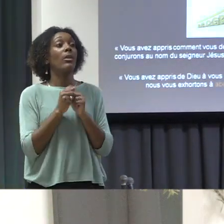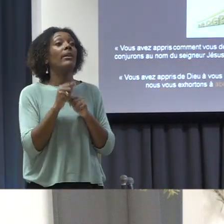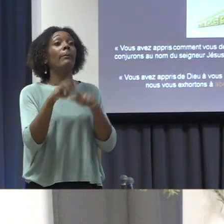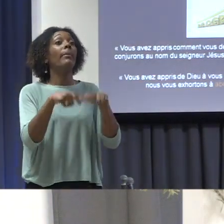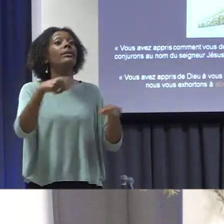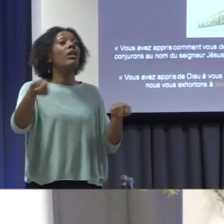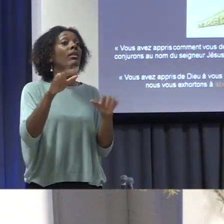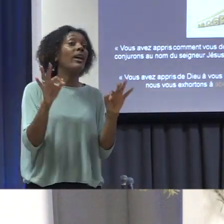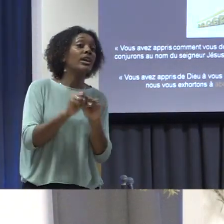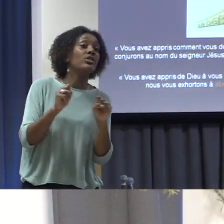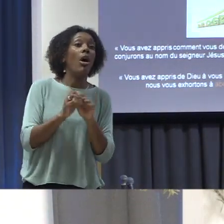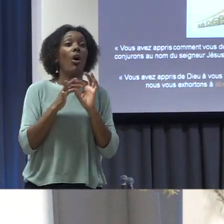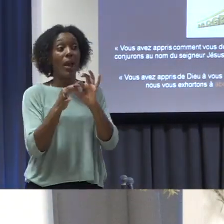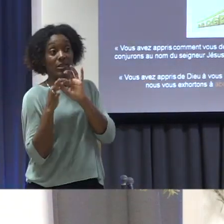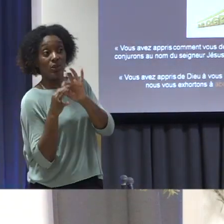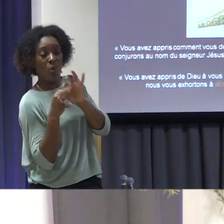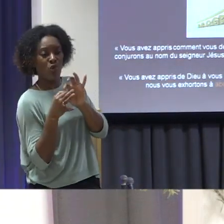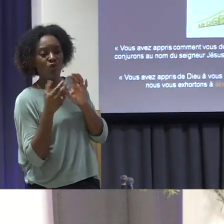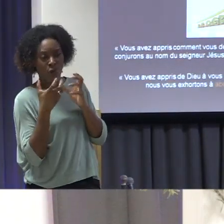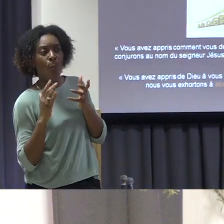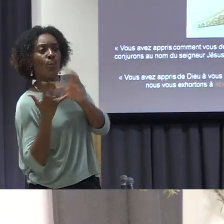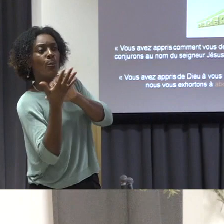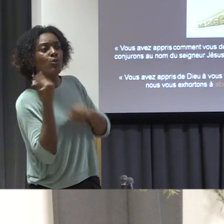avec nos frères et sœurs, dans nos relations avec